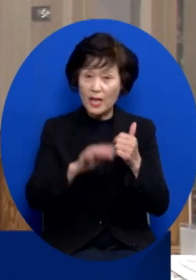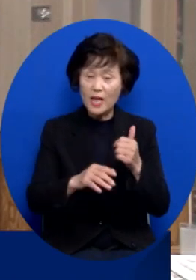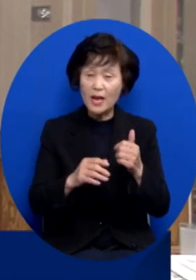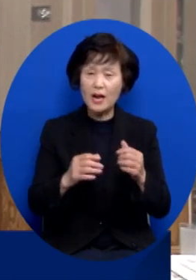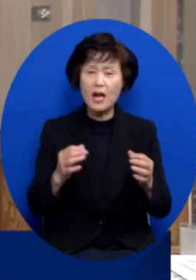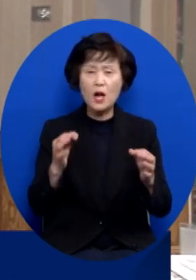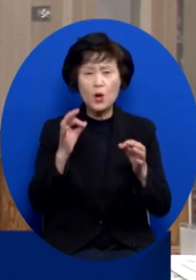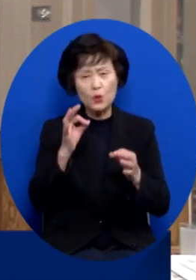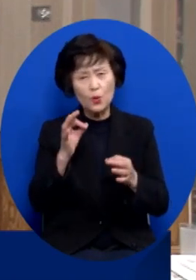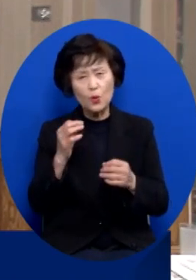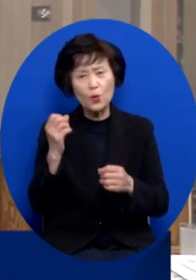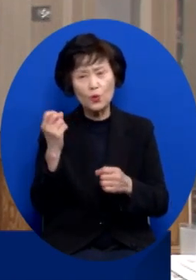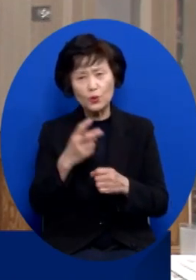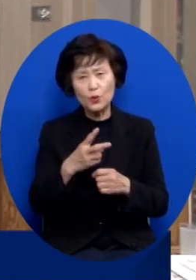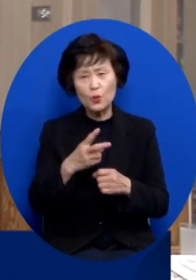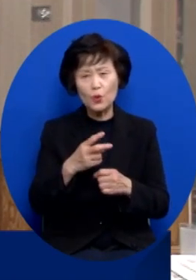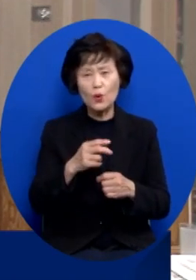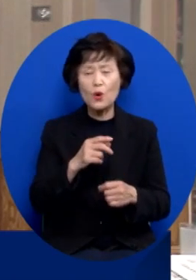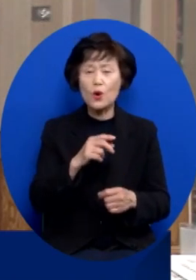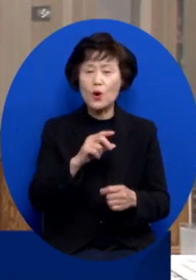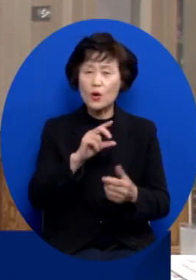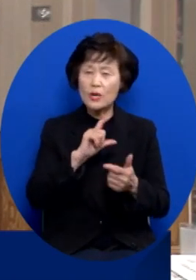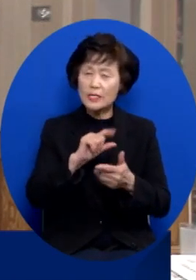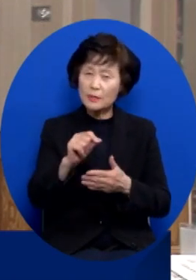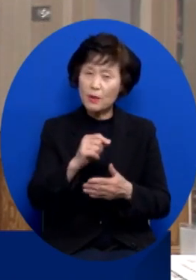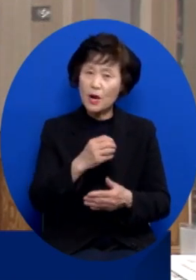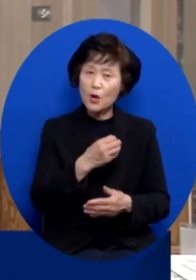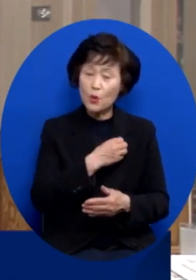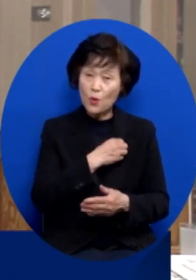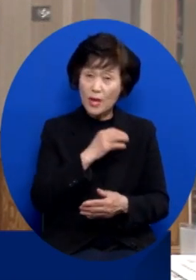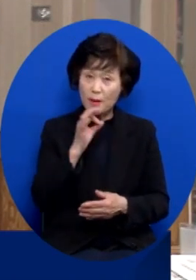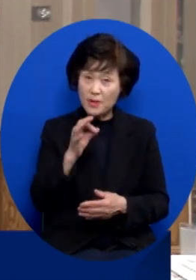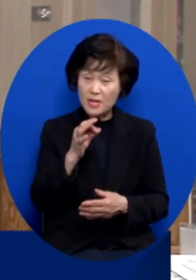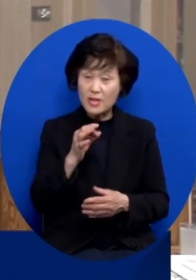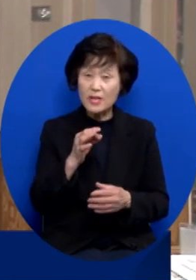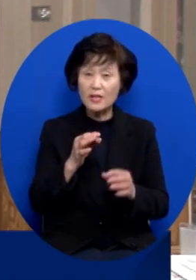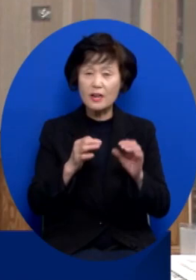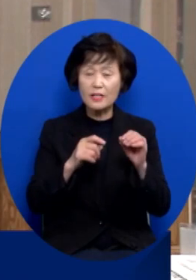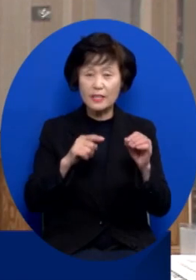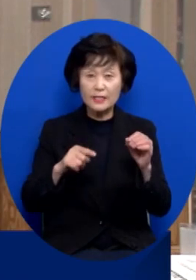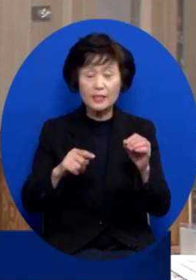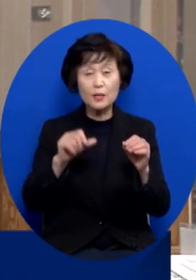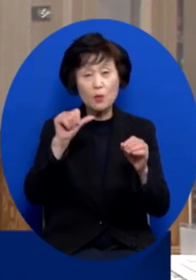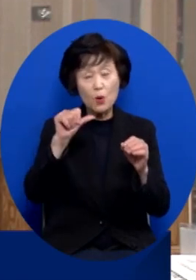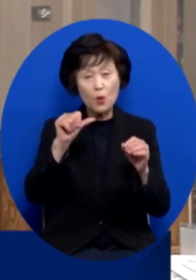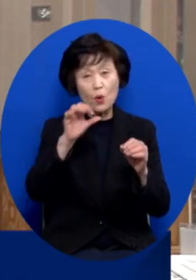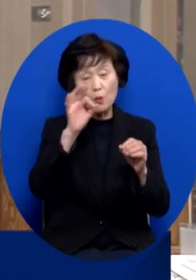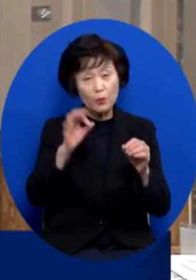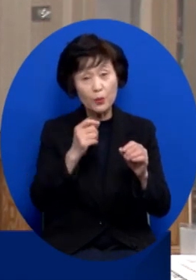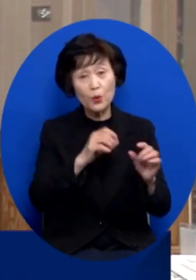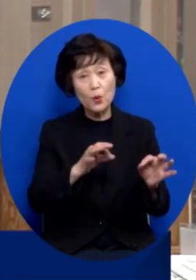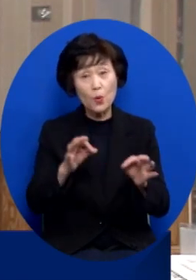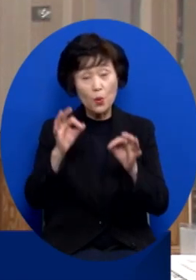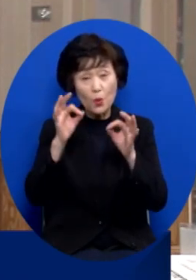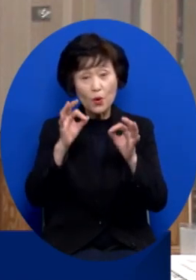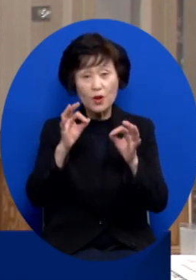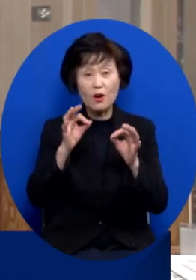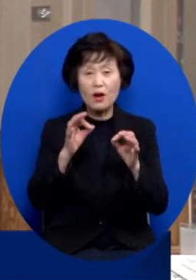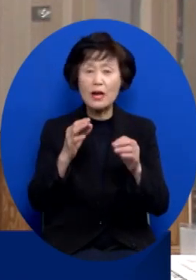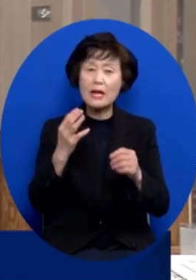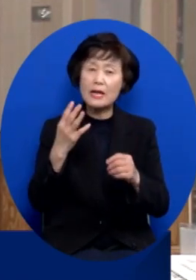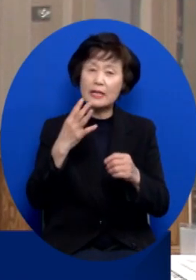대구 지방에 또 지방 회비를 또 0.5% 올려서 4년 안에 했던 3천만원 또 만들어내는